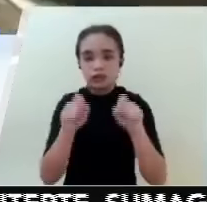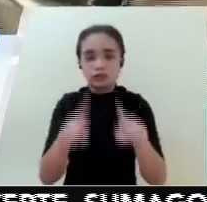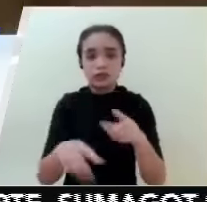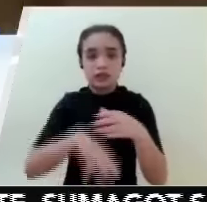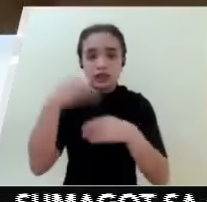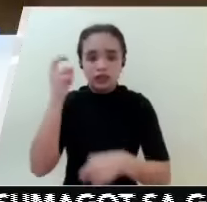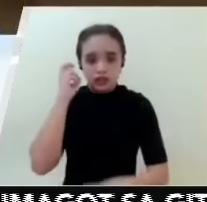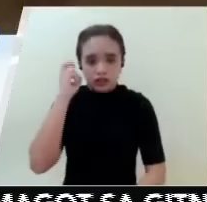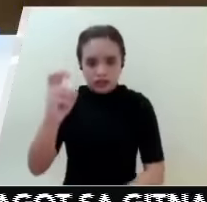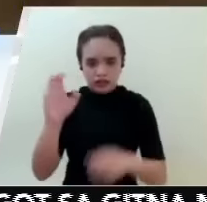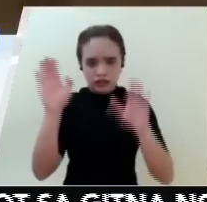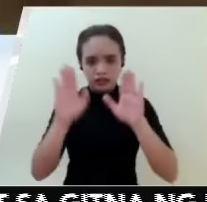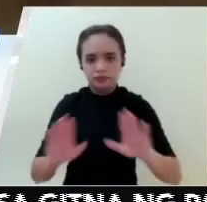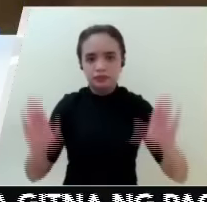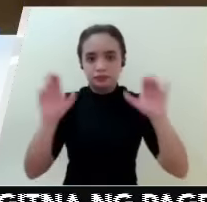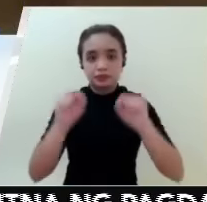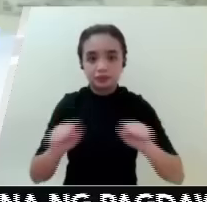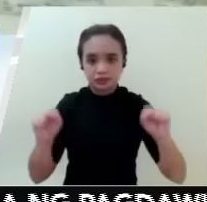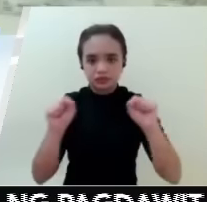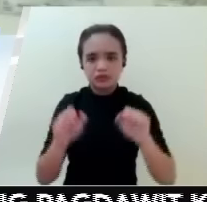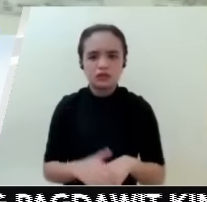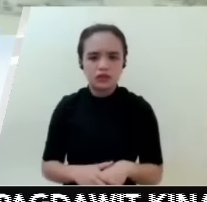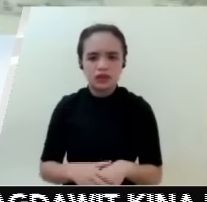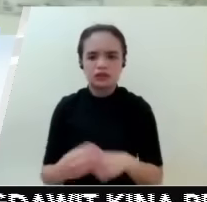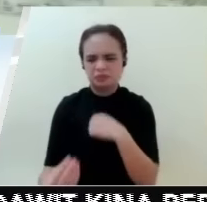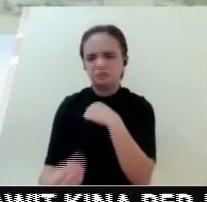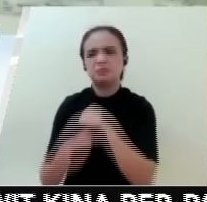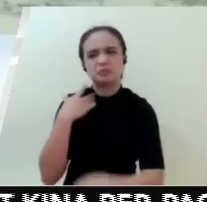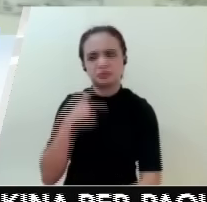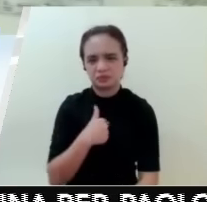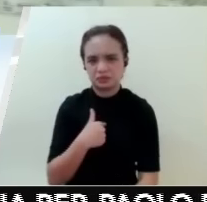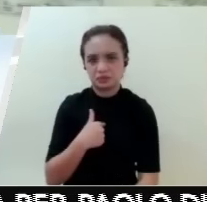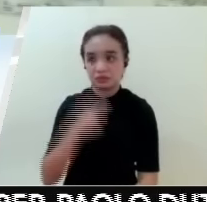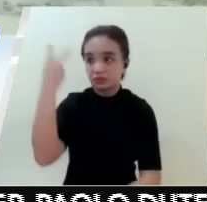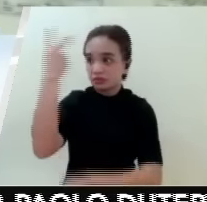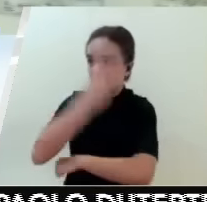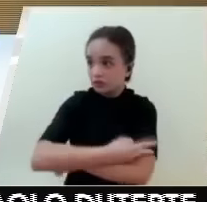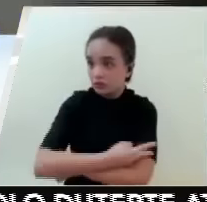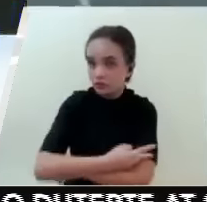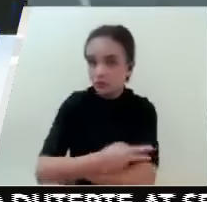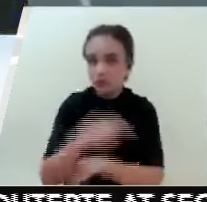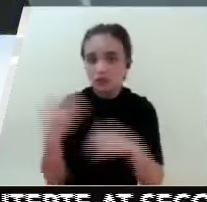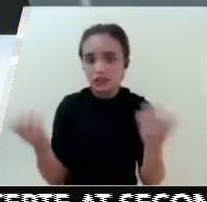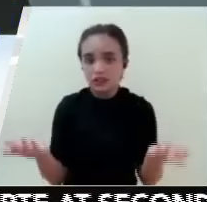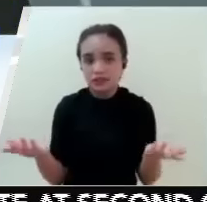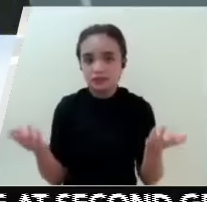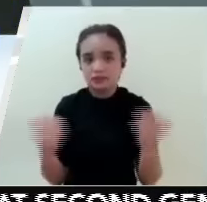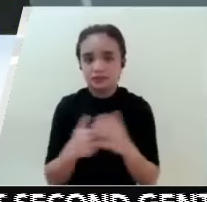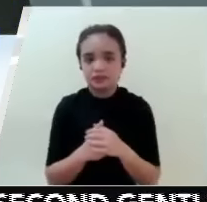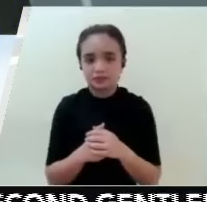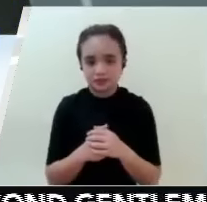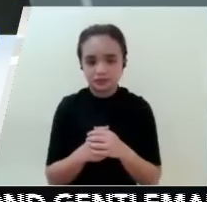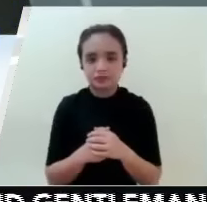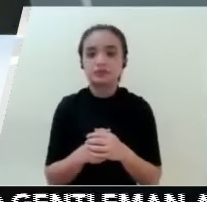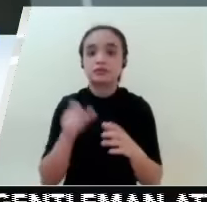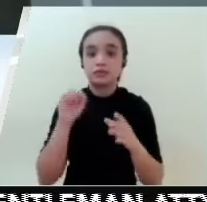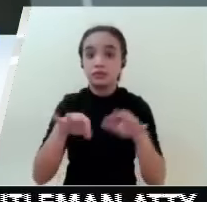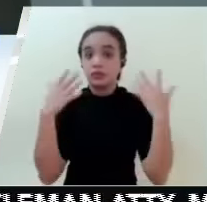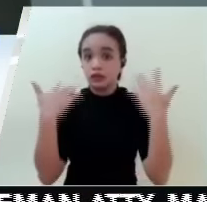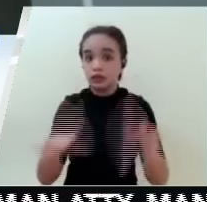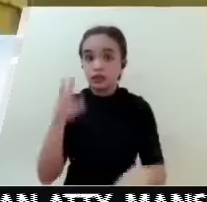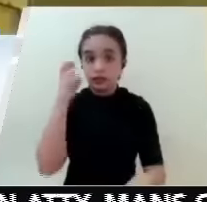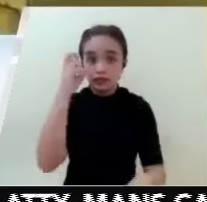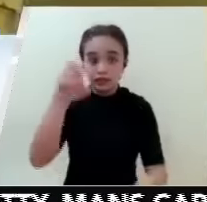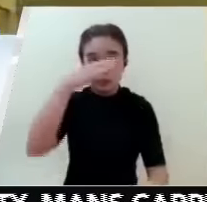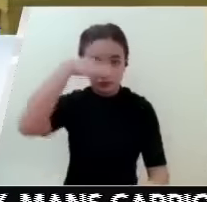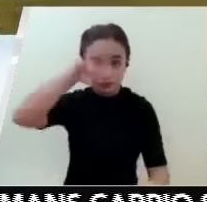weekend. Apektado rin ako eh. Dalawang araw, gutom ako eh. Kapag natapos ang LRT 1 Cavite Extension Phase